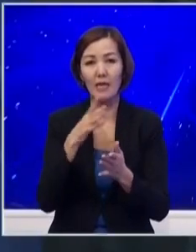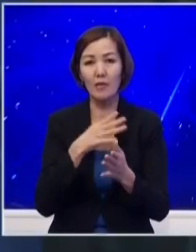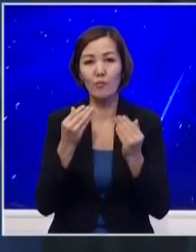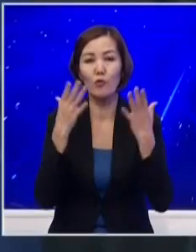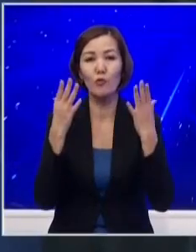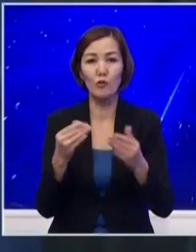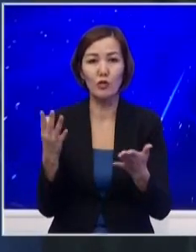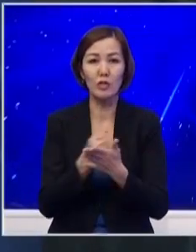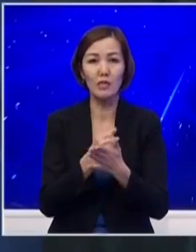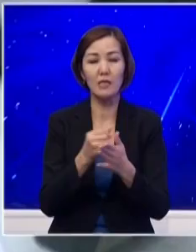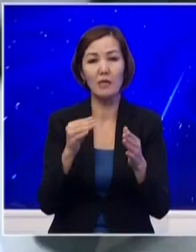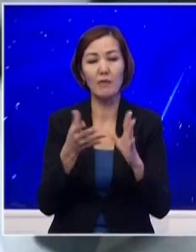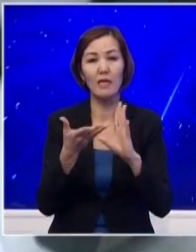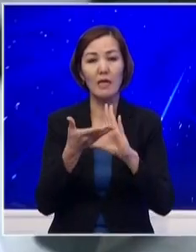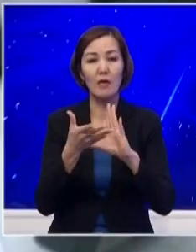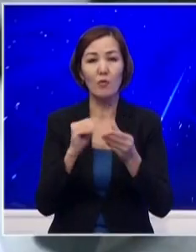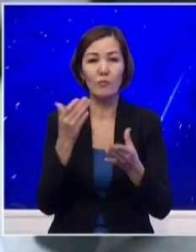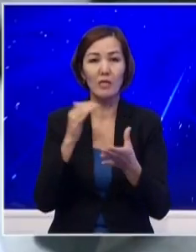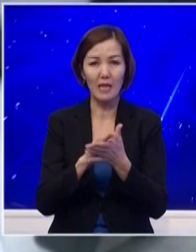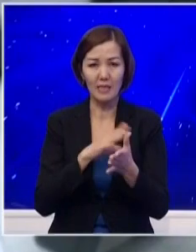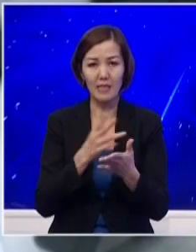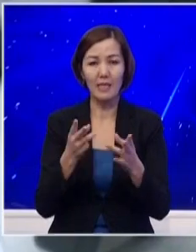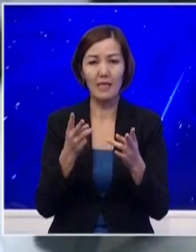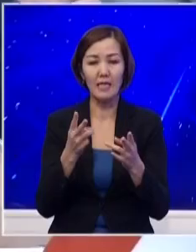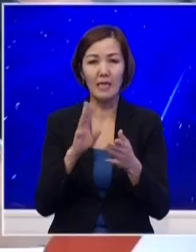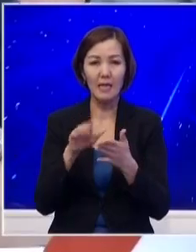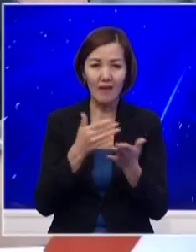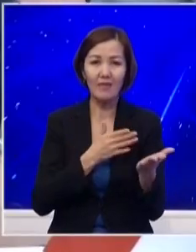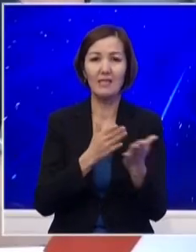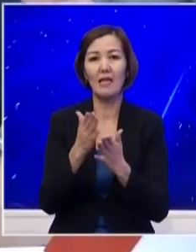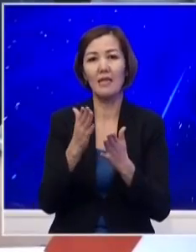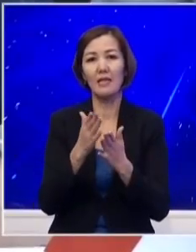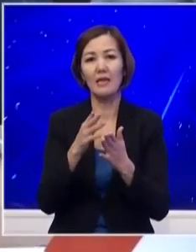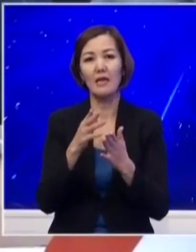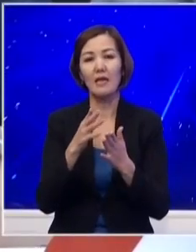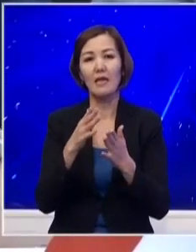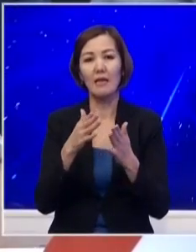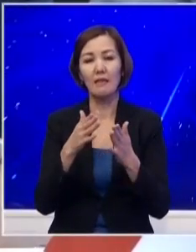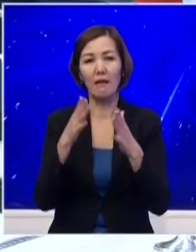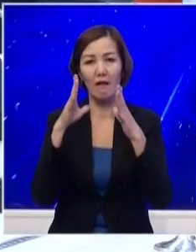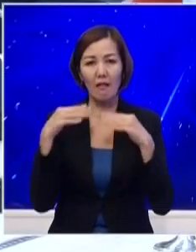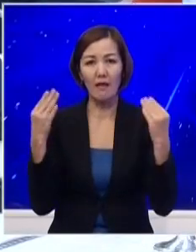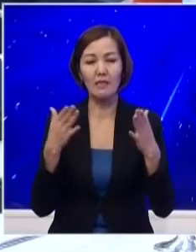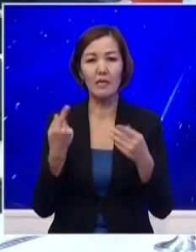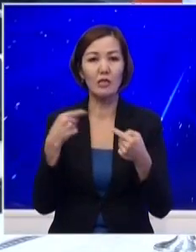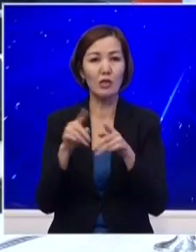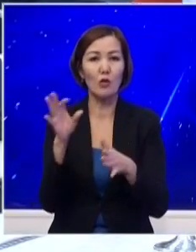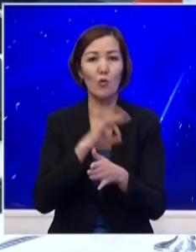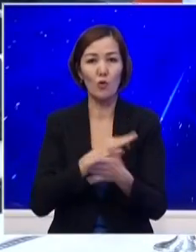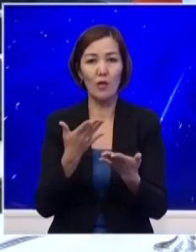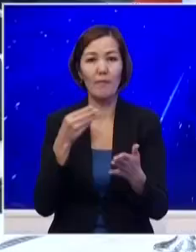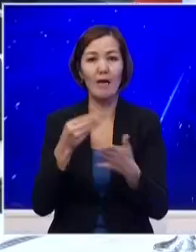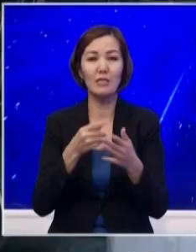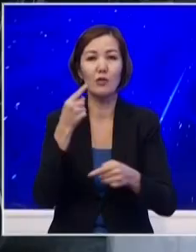бүгінгі күндегі жетістіктері мен көрсеткіштерін таныстырды. Негізгі саланың кей бағыттарында голландиялық технологиялар қолданылып, голландық асыл